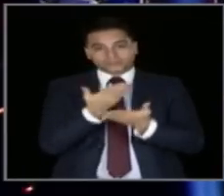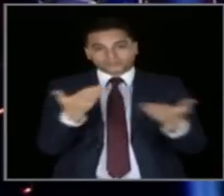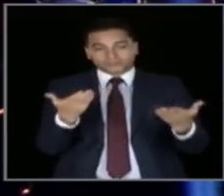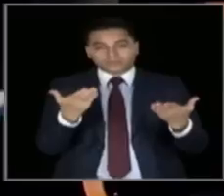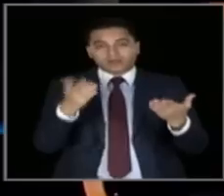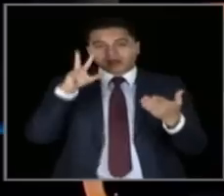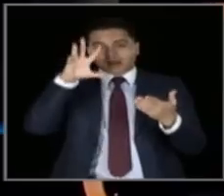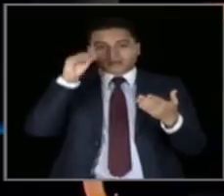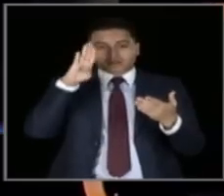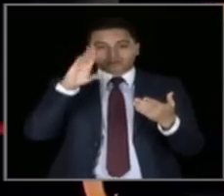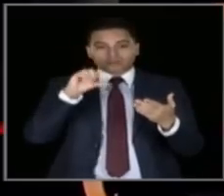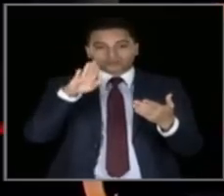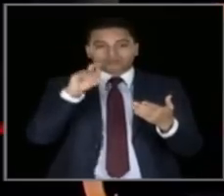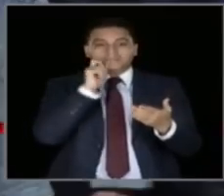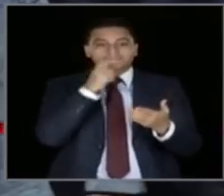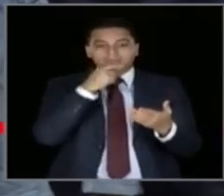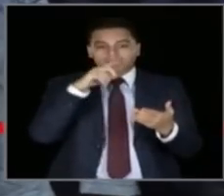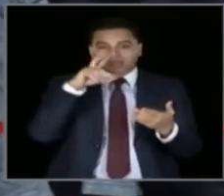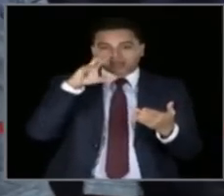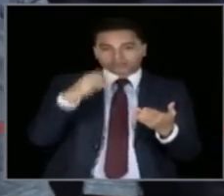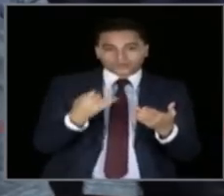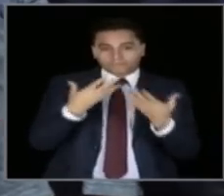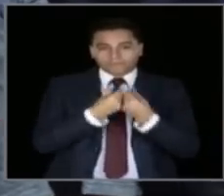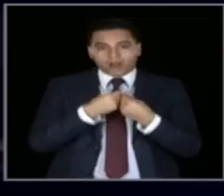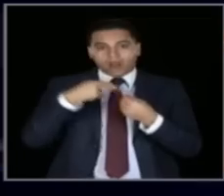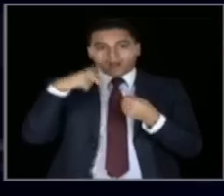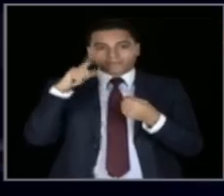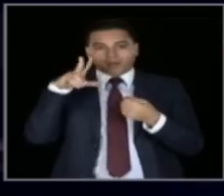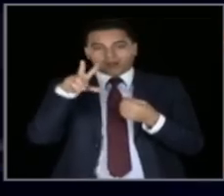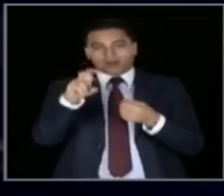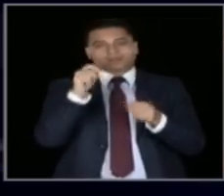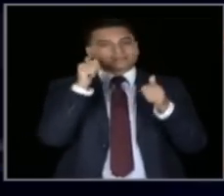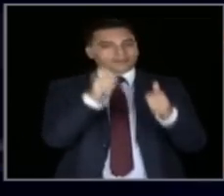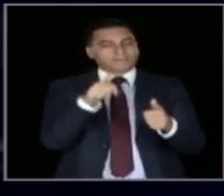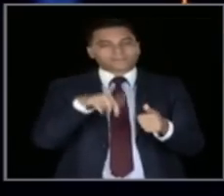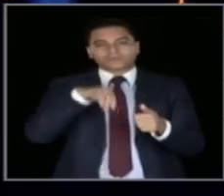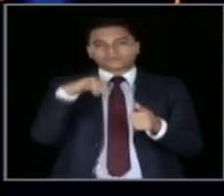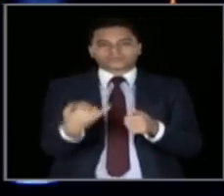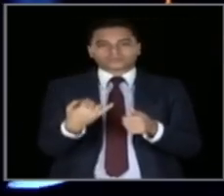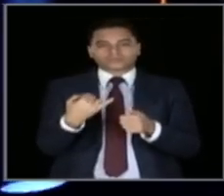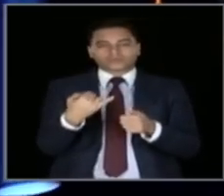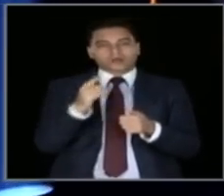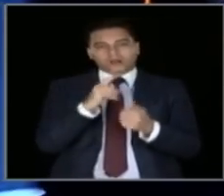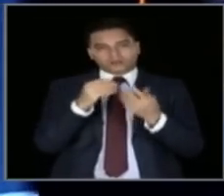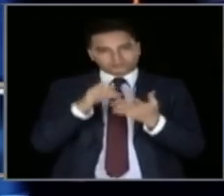الهكسوس إمتى شكر؟ مع عبد الله إن شاء الله. مع عبد الله، تمام. جغرافيا. والسؤال هو: